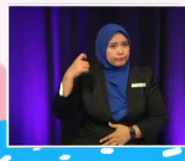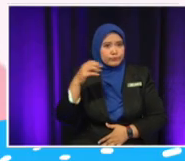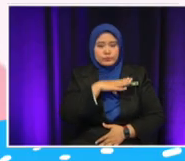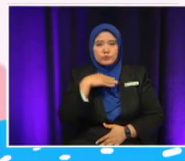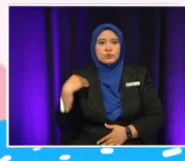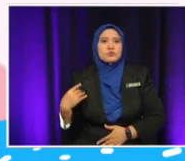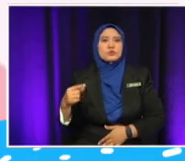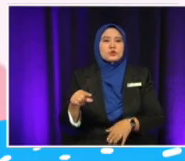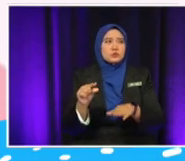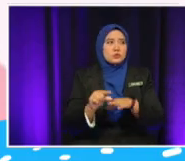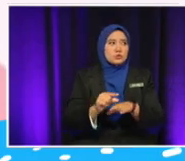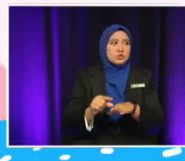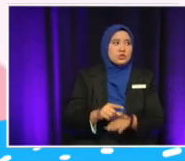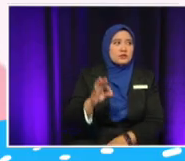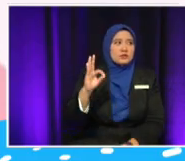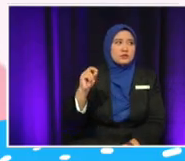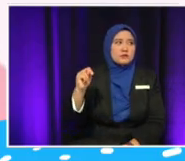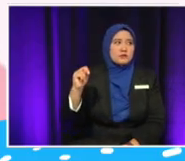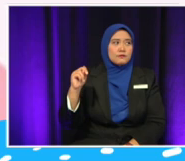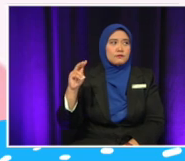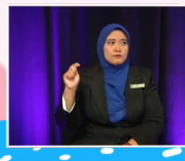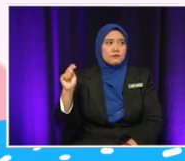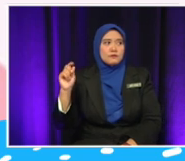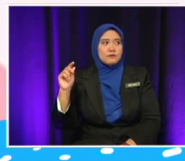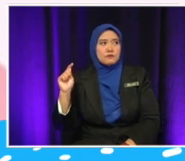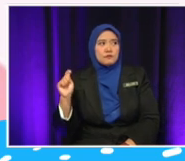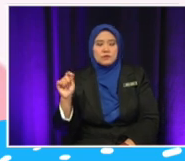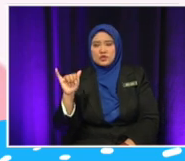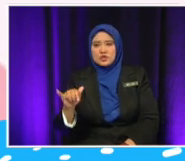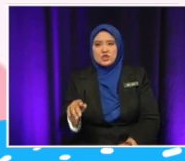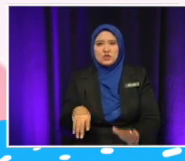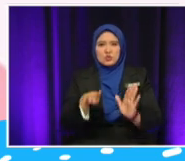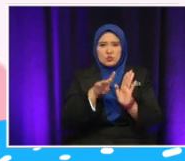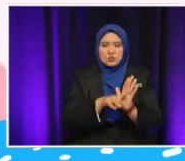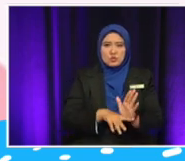size promosi sangat kecil nah itu contoh ayat